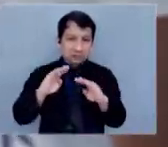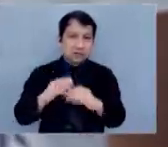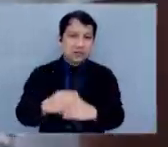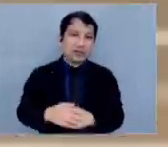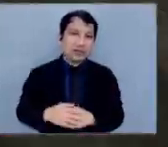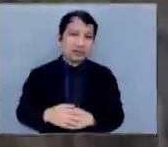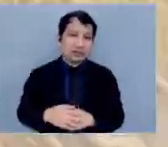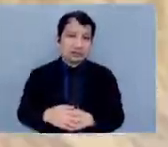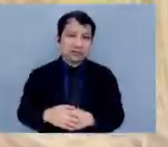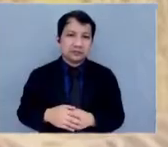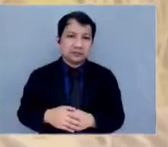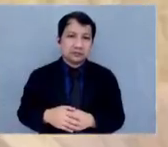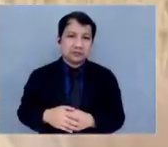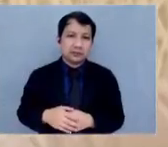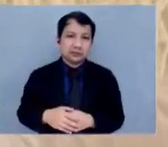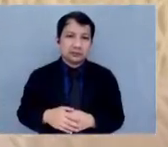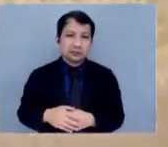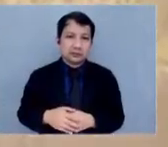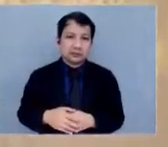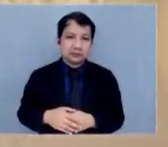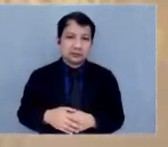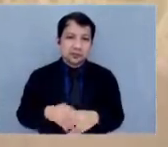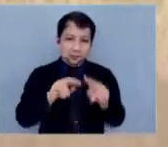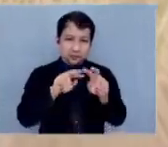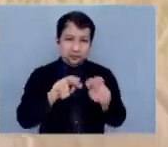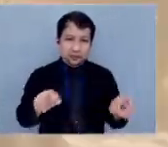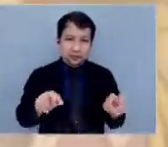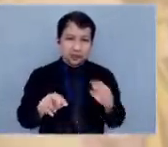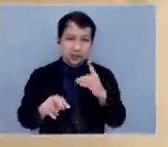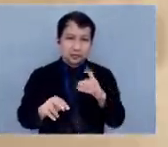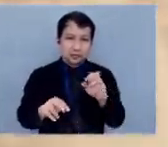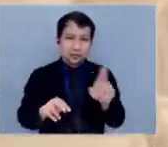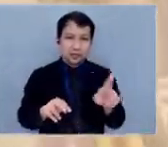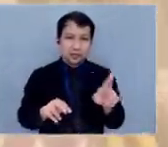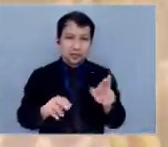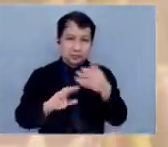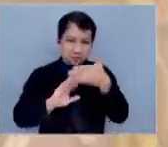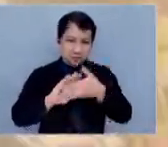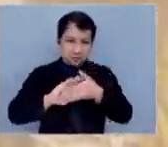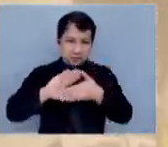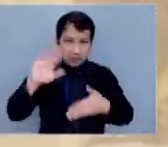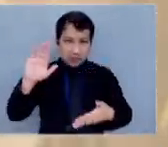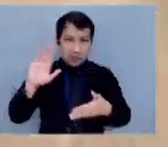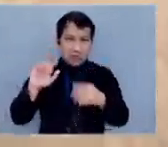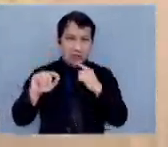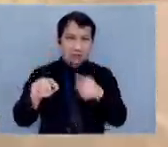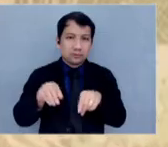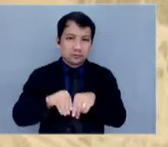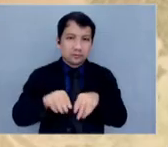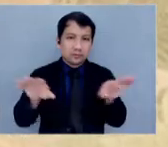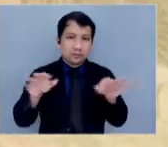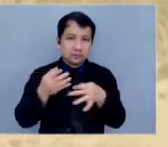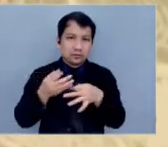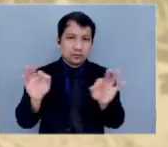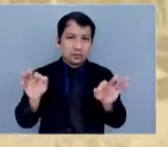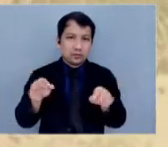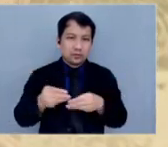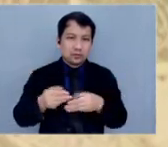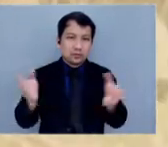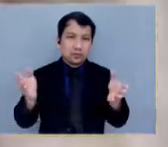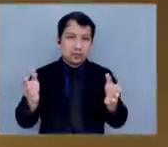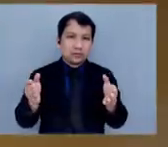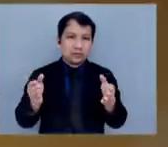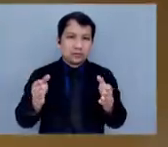guys. Iniimbisigahan na raw ng DNR ang mga vlogger na pag-alaman nilang pinakawalan ng mga ito ang mga tarsier na nasa viral